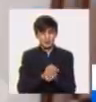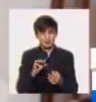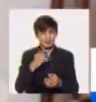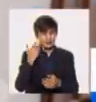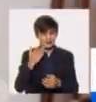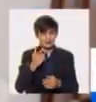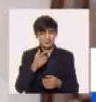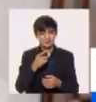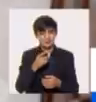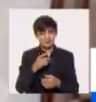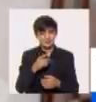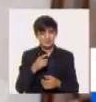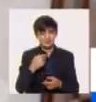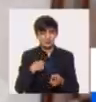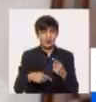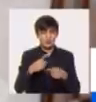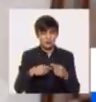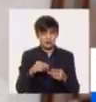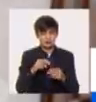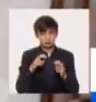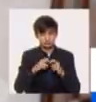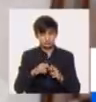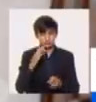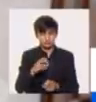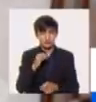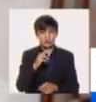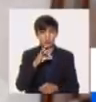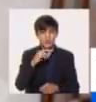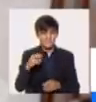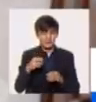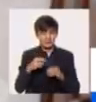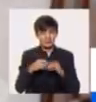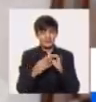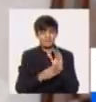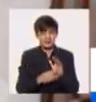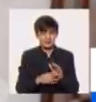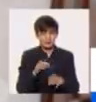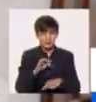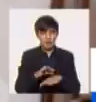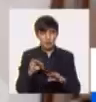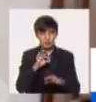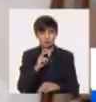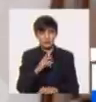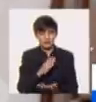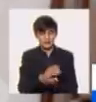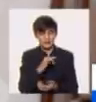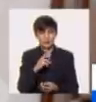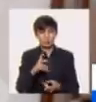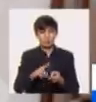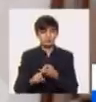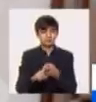шығарардың алдында біздер қайта қарастыру себептеріміздің өзі COVID-19 пен ауырған науқастар және оны